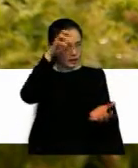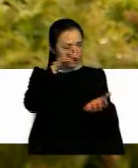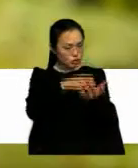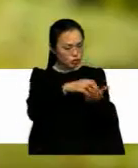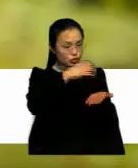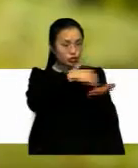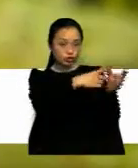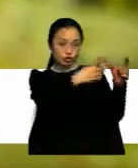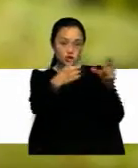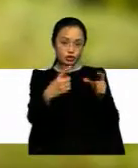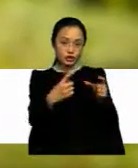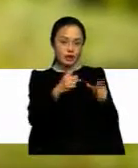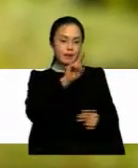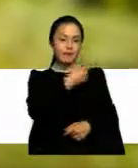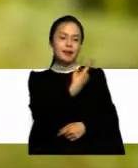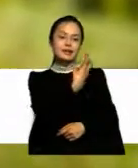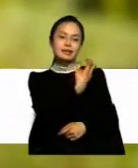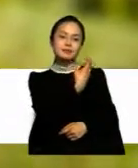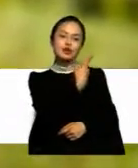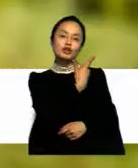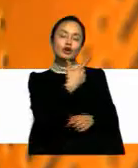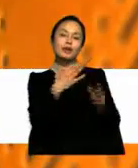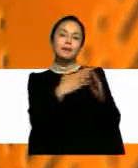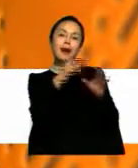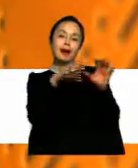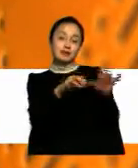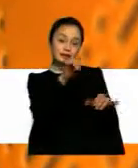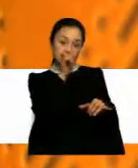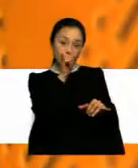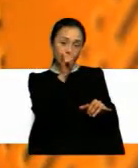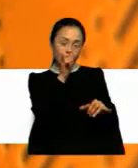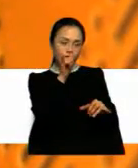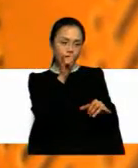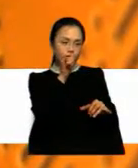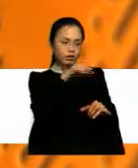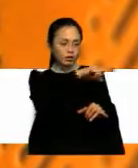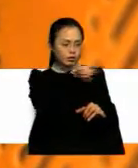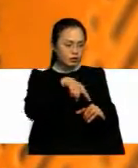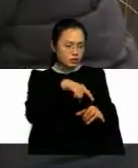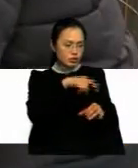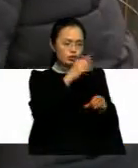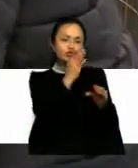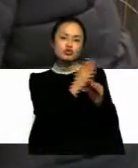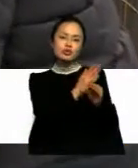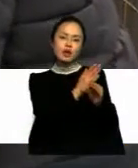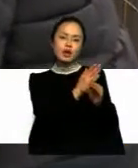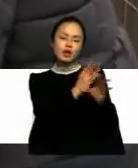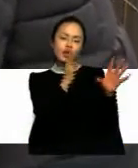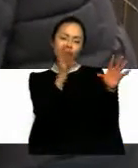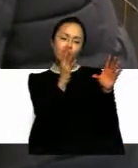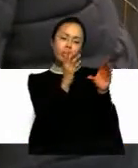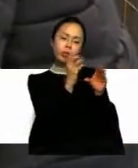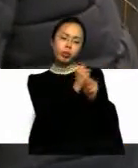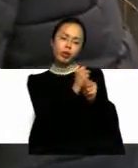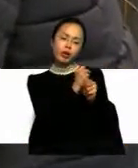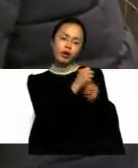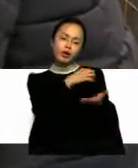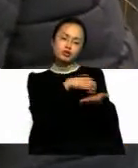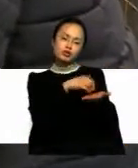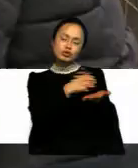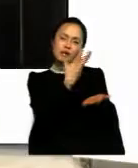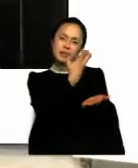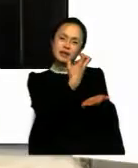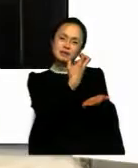있는데요. 네네. 그 마을 중에 30년 이내에 소멸되는 마을이 무려 83개나 됩니다. 아, 그렇군요.